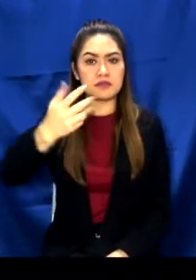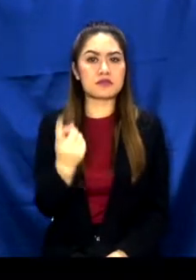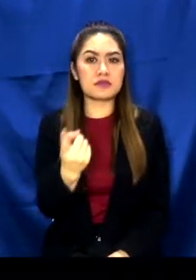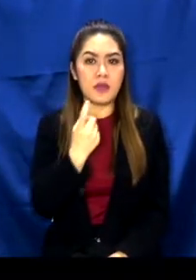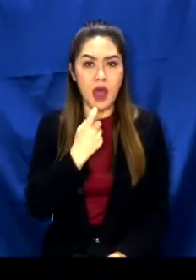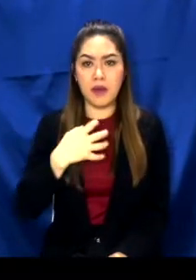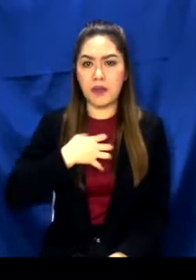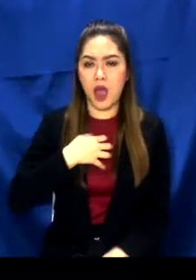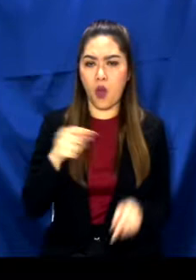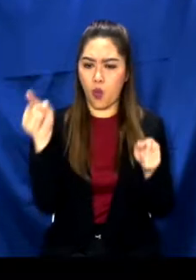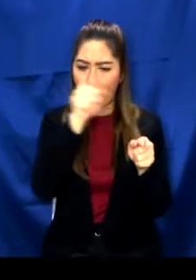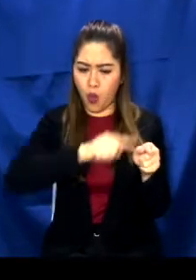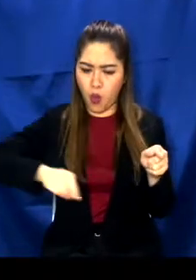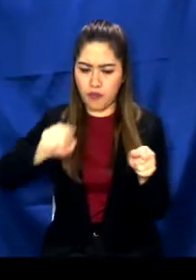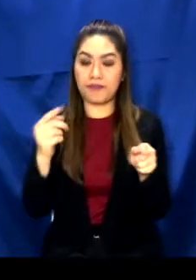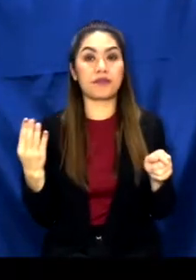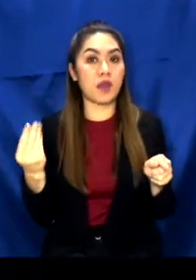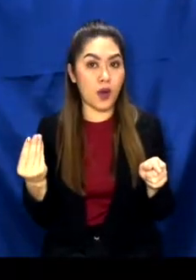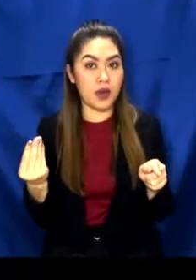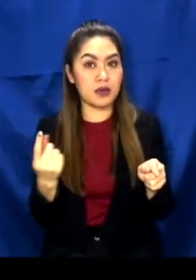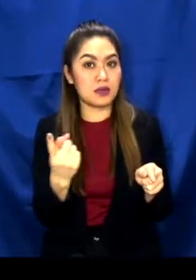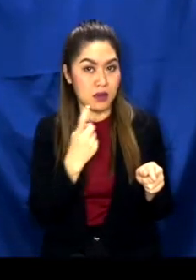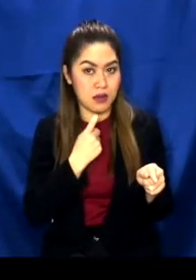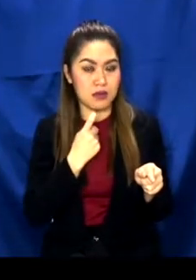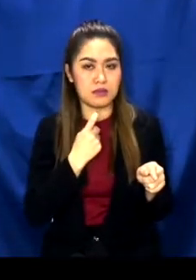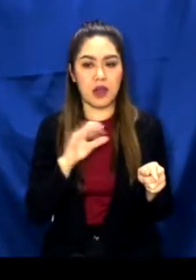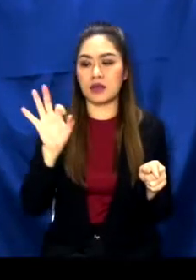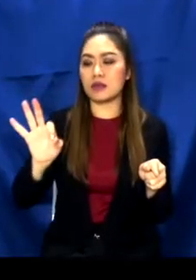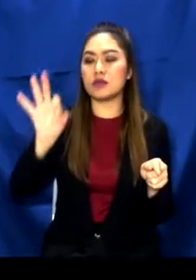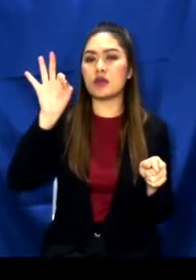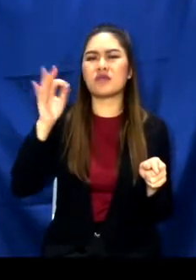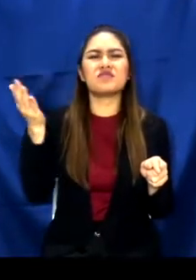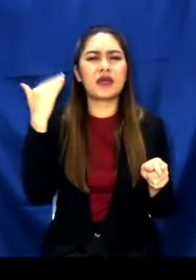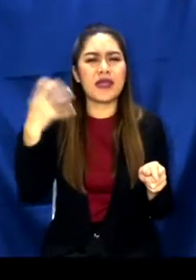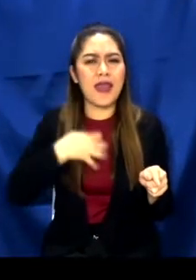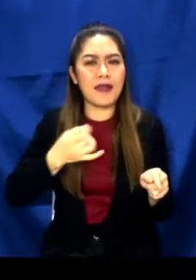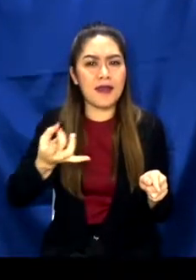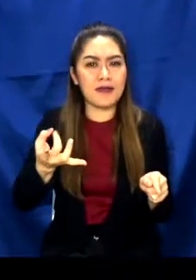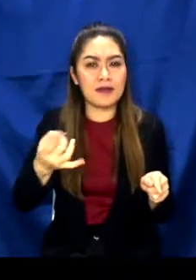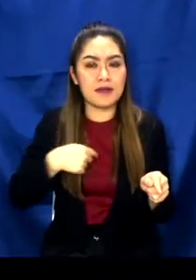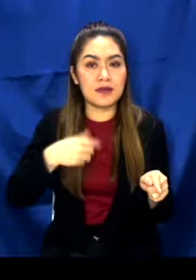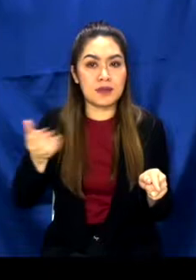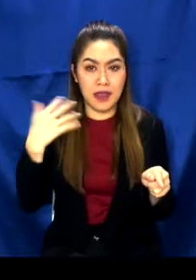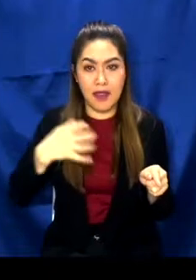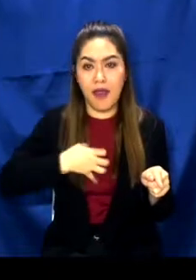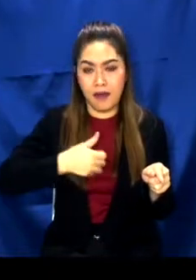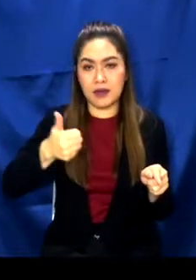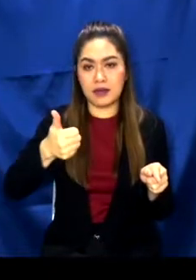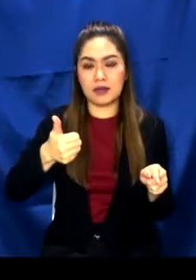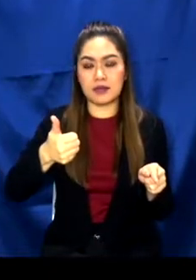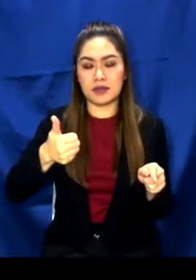ณอยากได้วงกลมไซส์อะไรเราก็เลือกไปเลยค่ะว่าเมื่อกี้เราอยากได้ไซส์อะไรเราก็ตั้งไปเลย